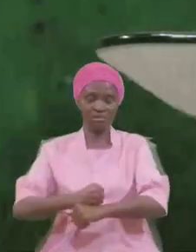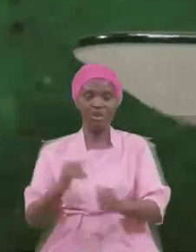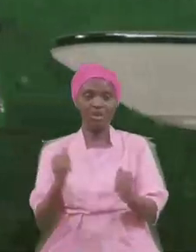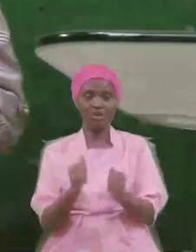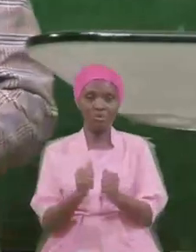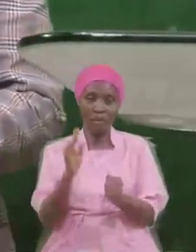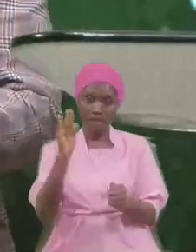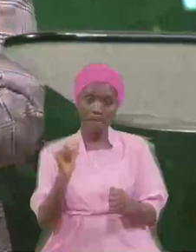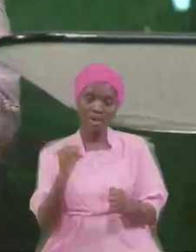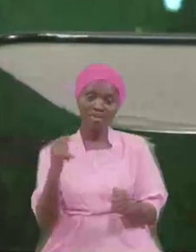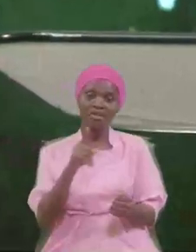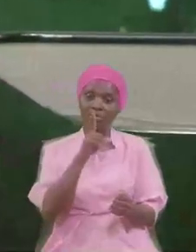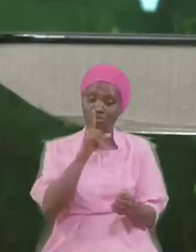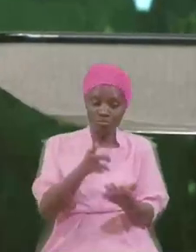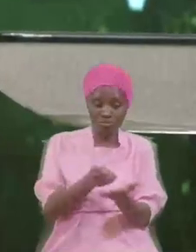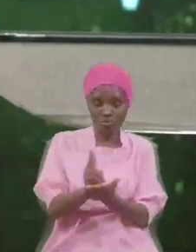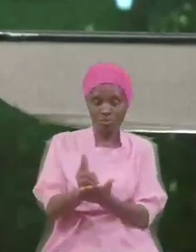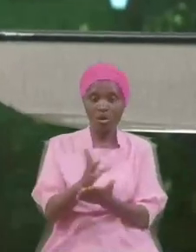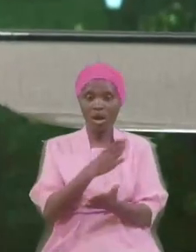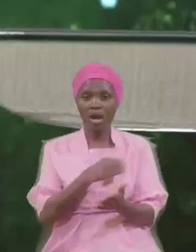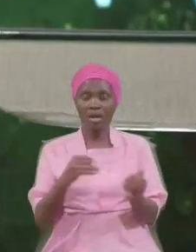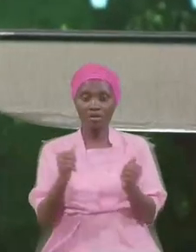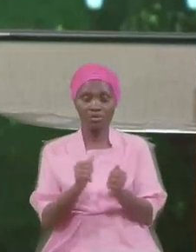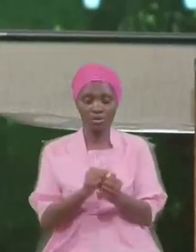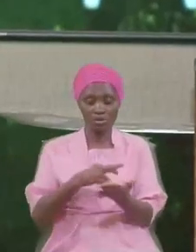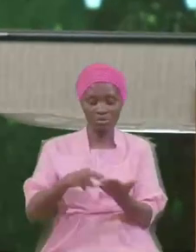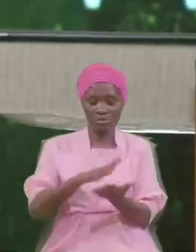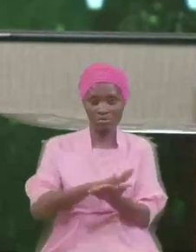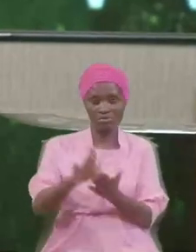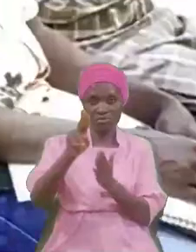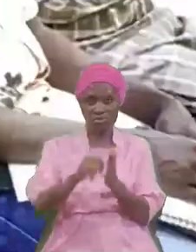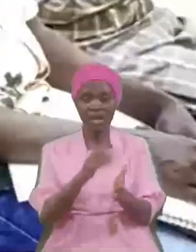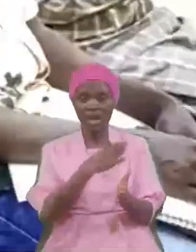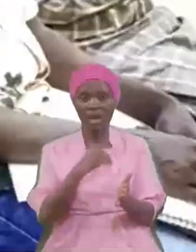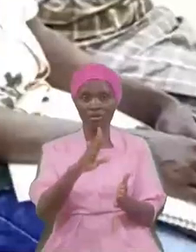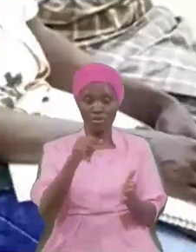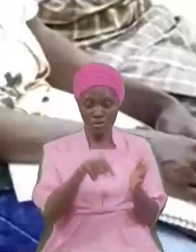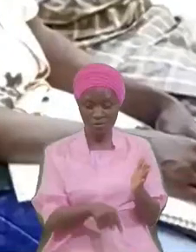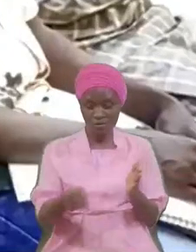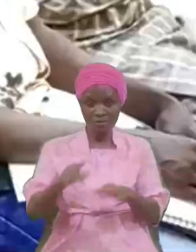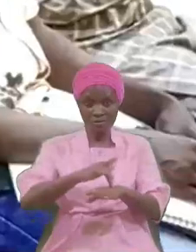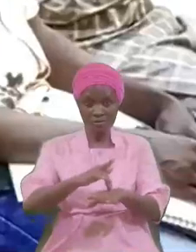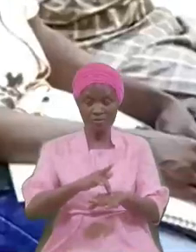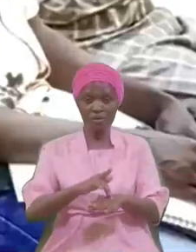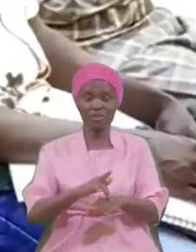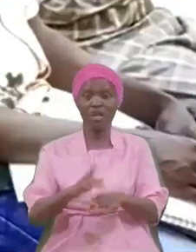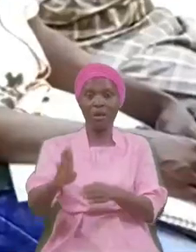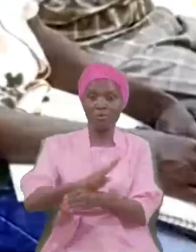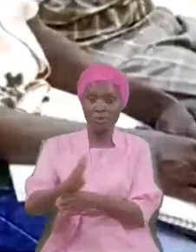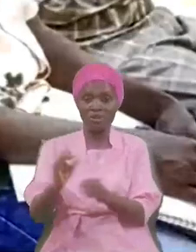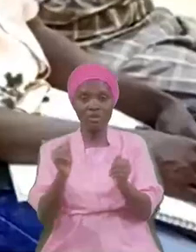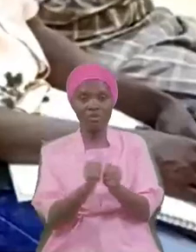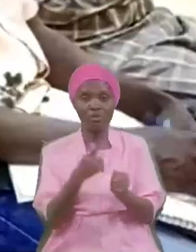cuirasse de la justice. Verset 15. Mettez pour chaussure à vos pieds le zèle que